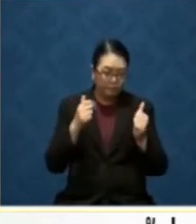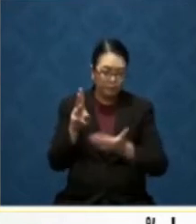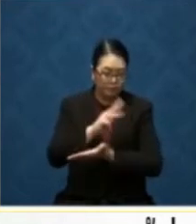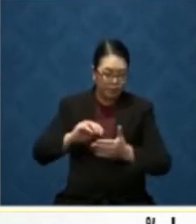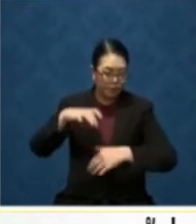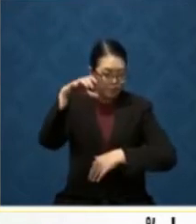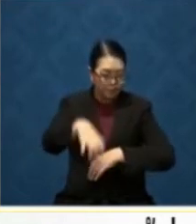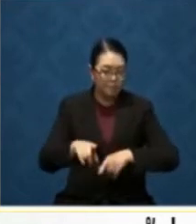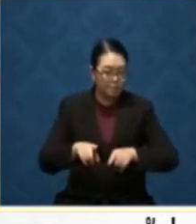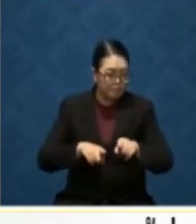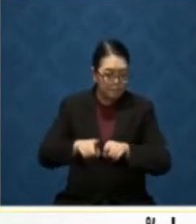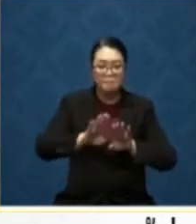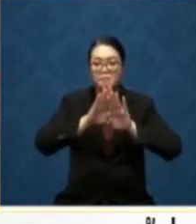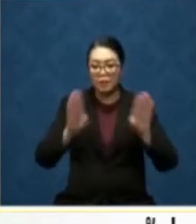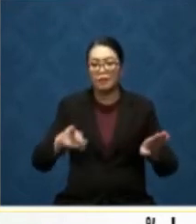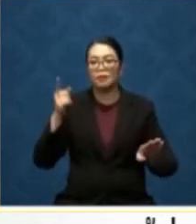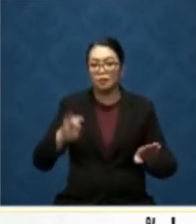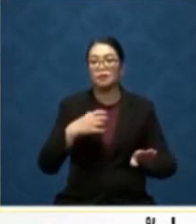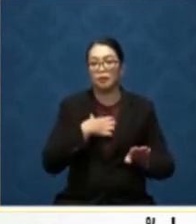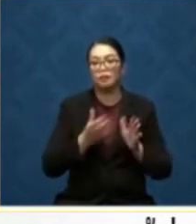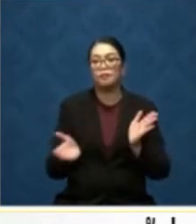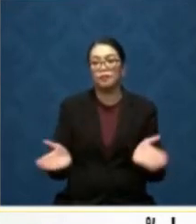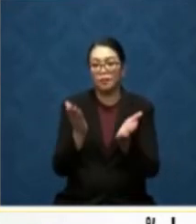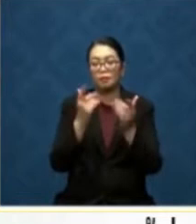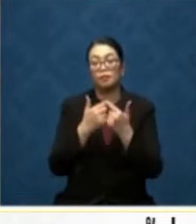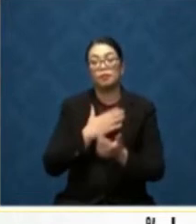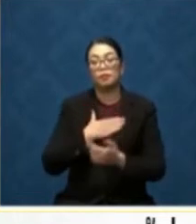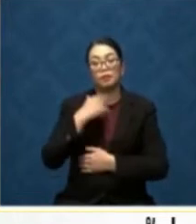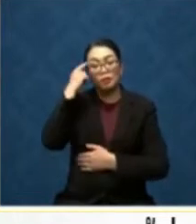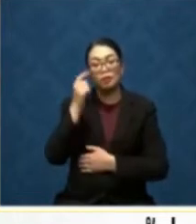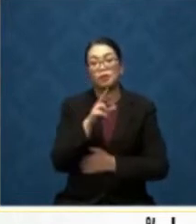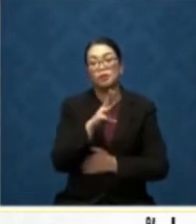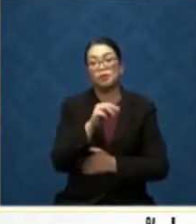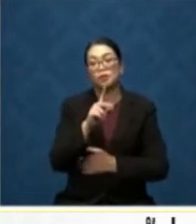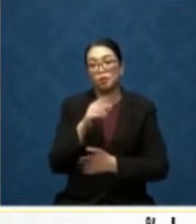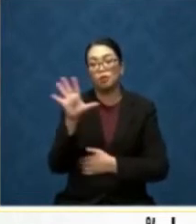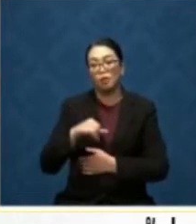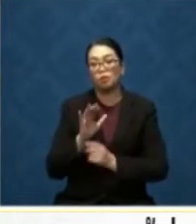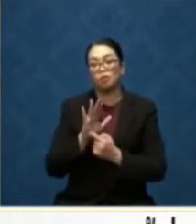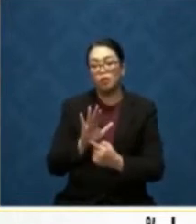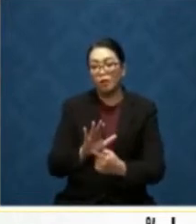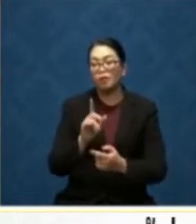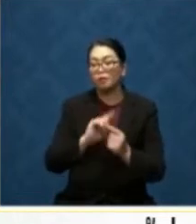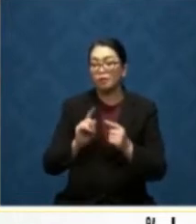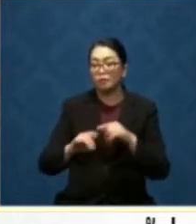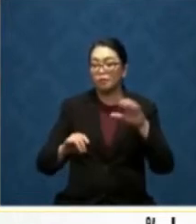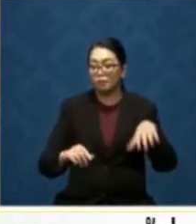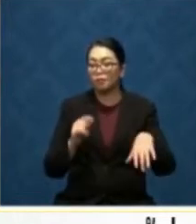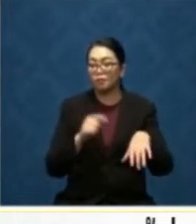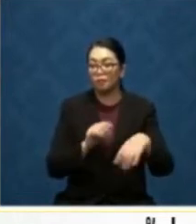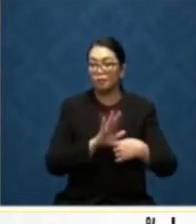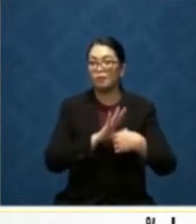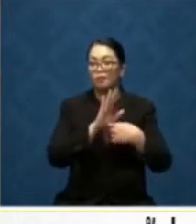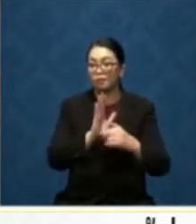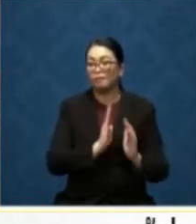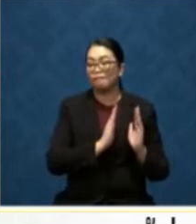นุน ให้สราบัอดมศึษยอชนในอยนี้เดินหนาต่ไปแต่ผมคดว่า รตมุตรี ควรจะไดหิบยกเอาสา